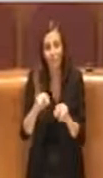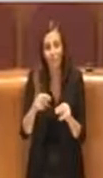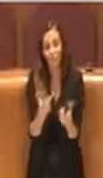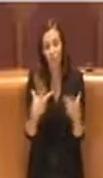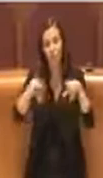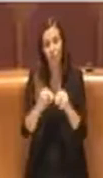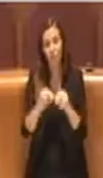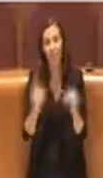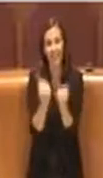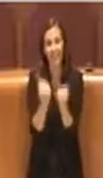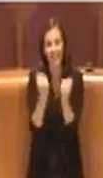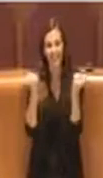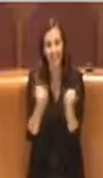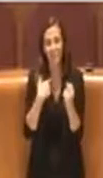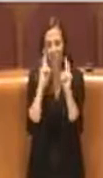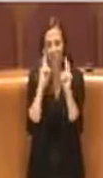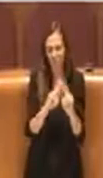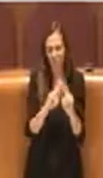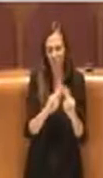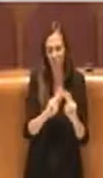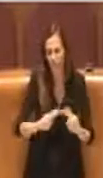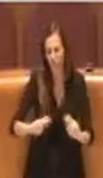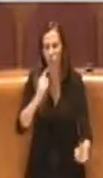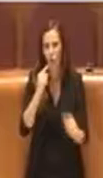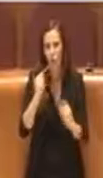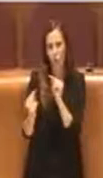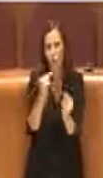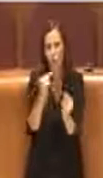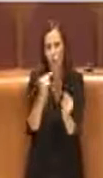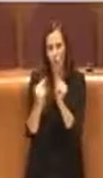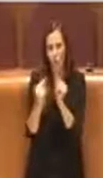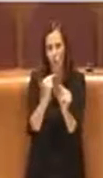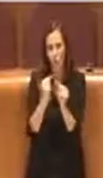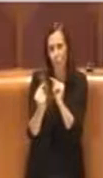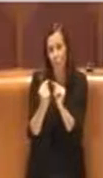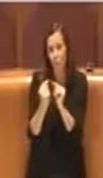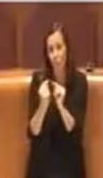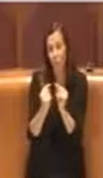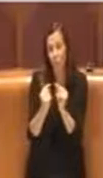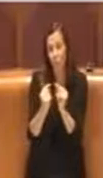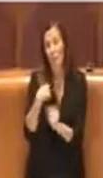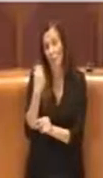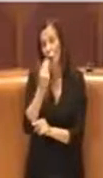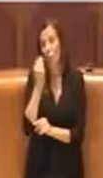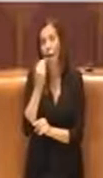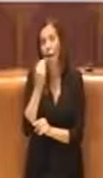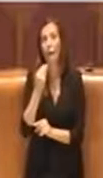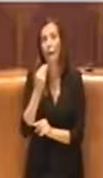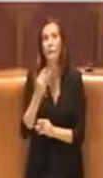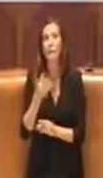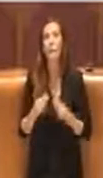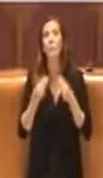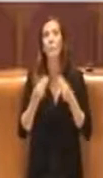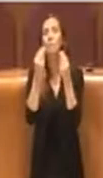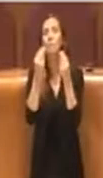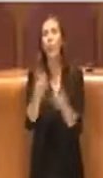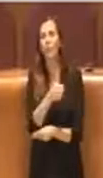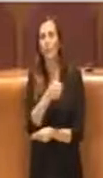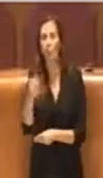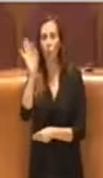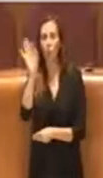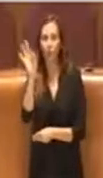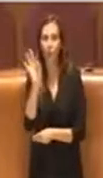dell'attività. Abbiamo analizzato naturalmente questa discussione, immagino non renderà giustizia a tutto il lavoro che abbiamo fatto di commissione, innanzitutto